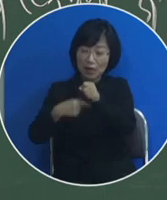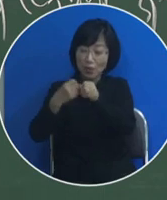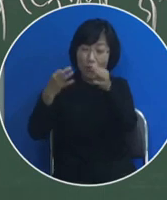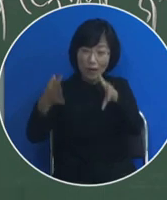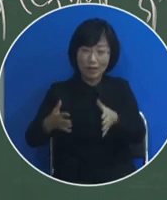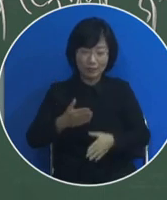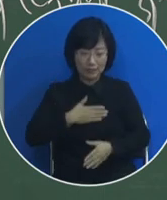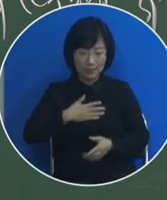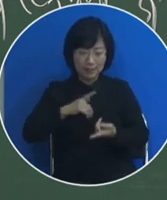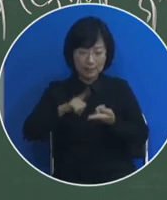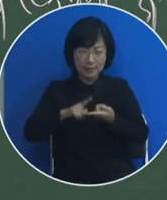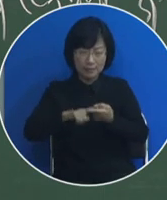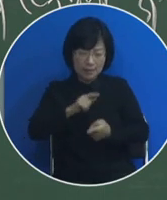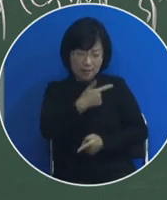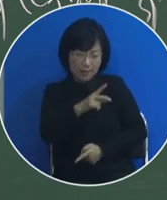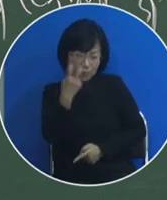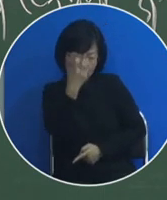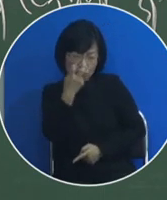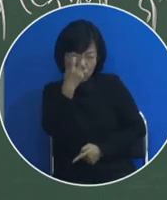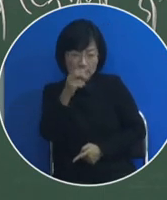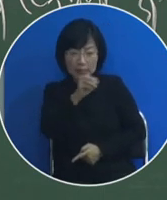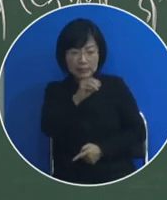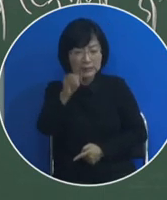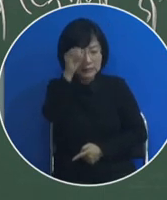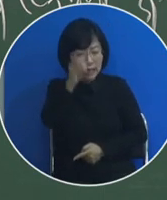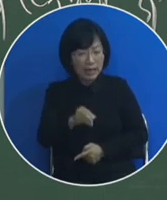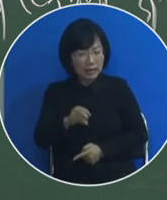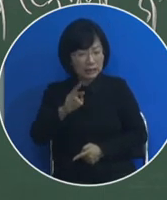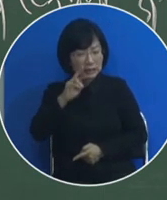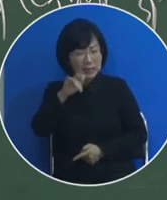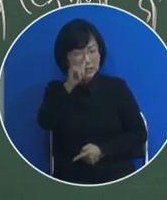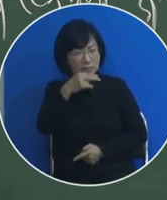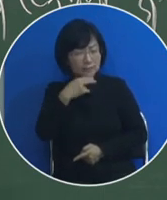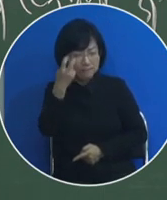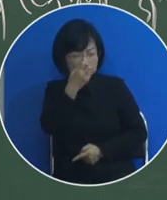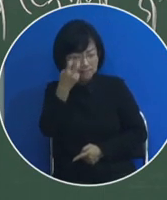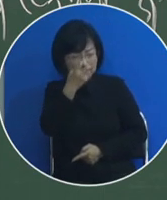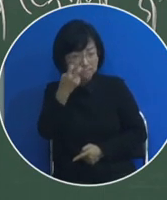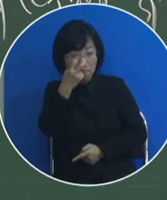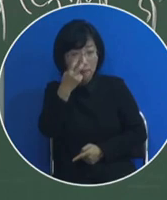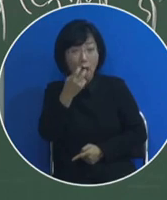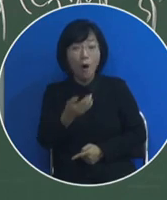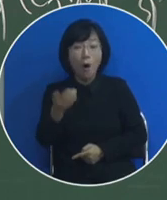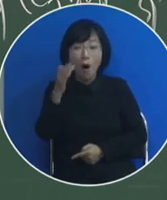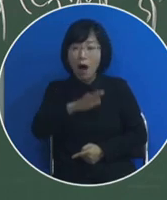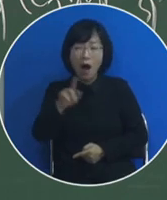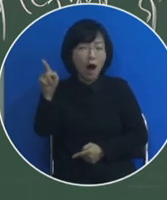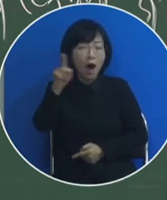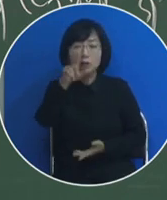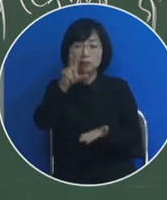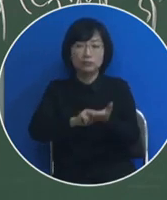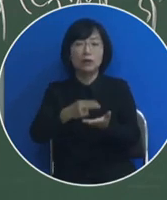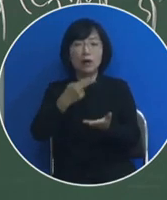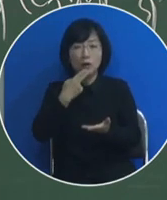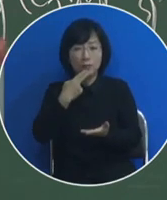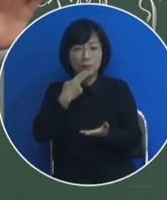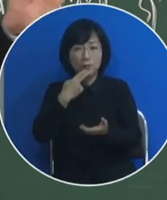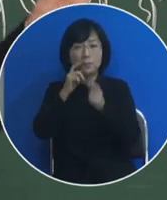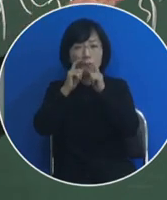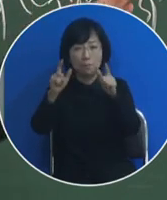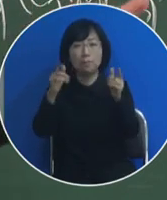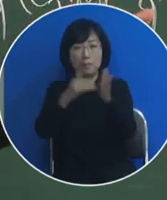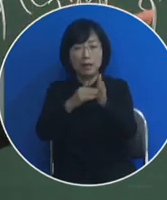year before that they were examining everything that I did. 문제 없다라고 결론 냈어요. And they came to conclusion there is no problem.